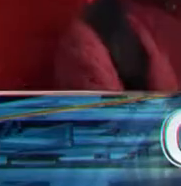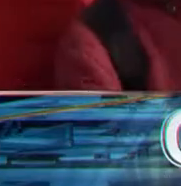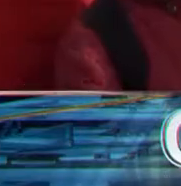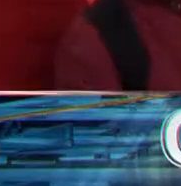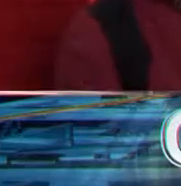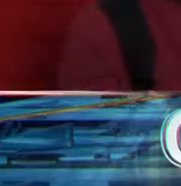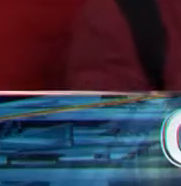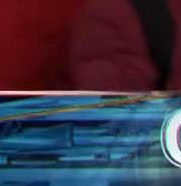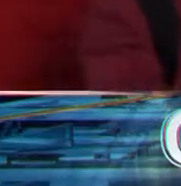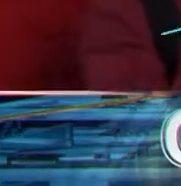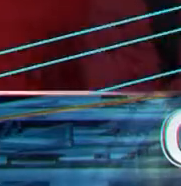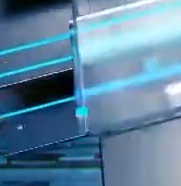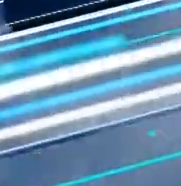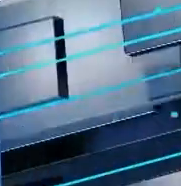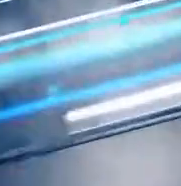республиканских состязаний.